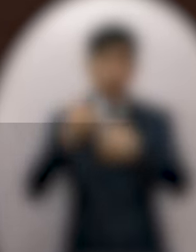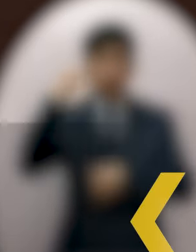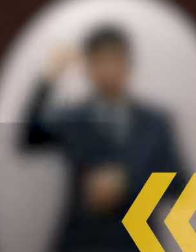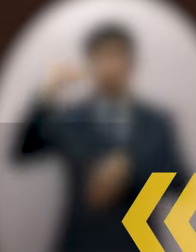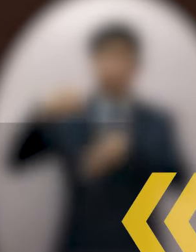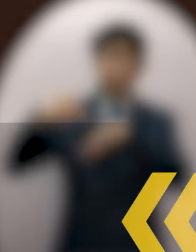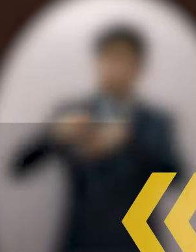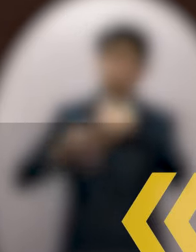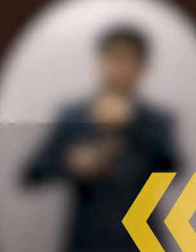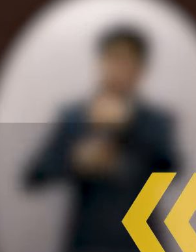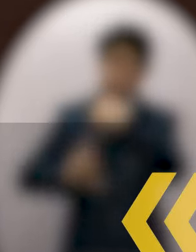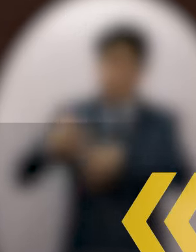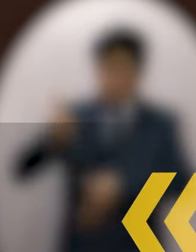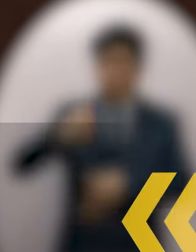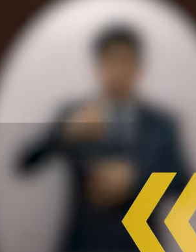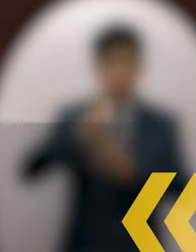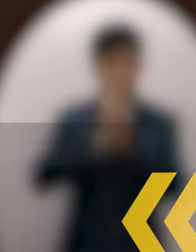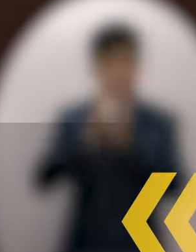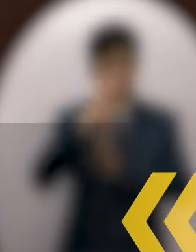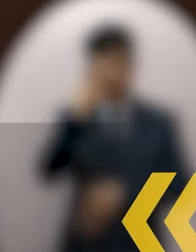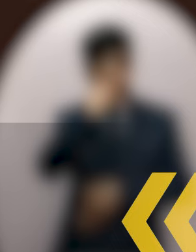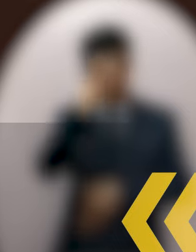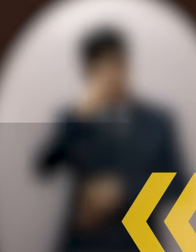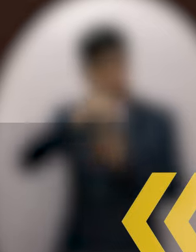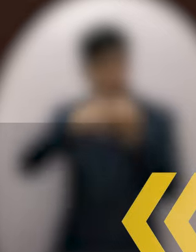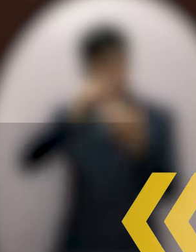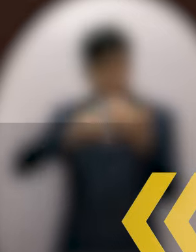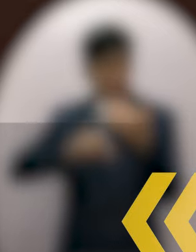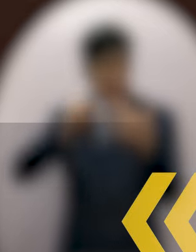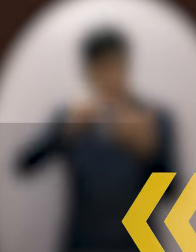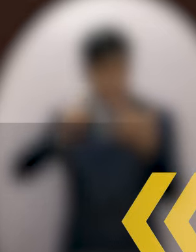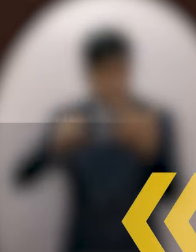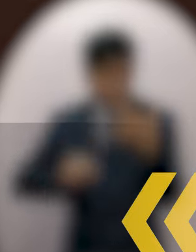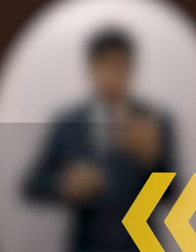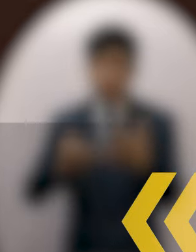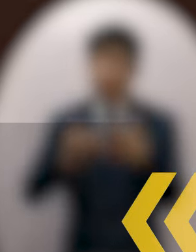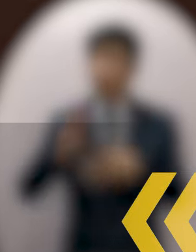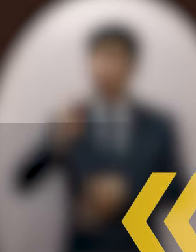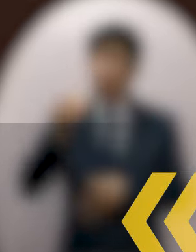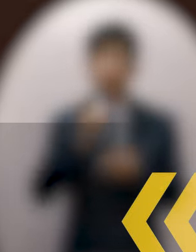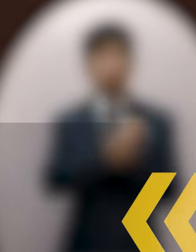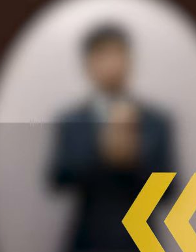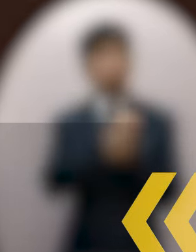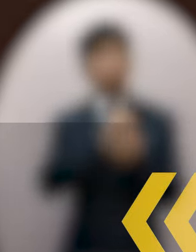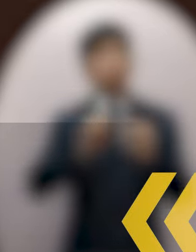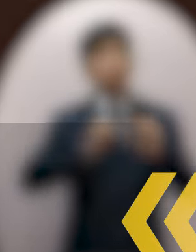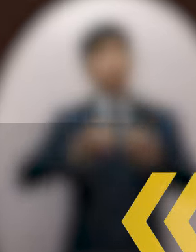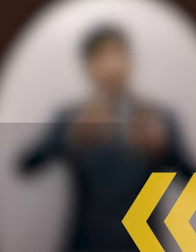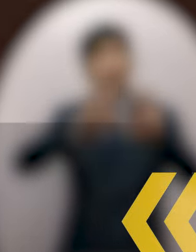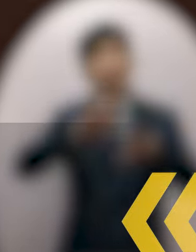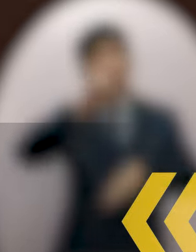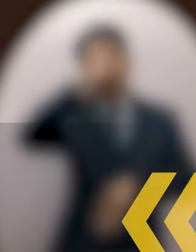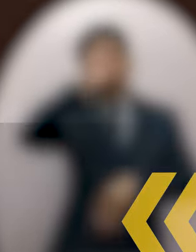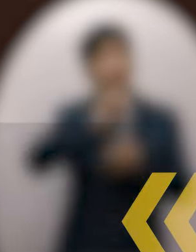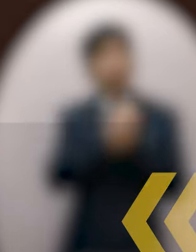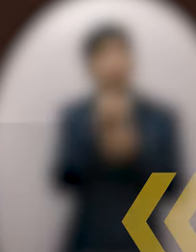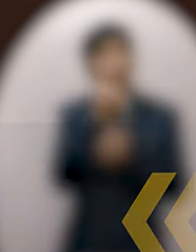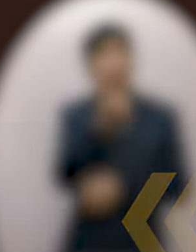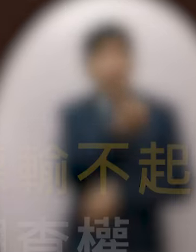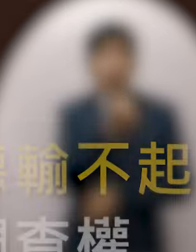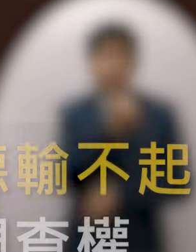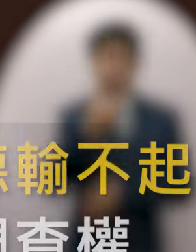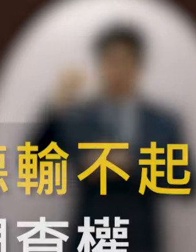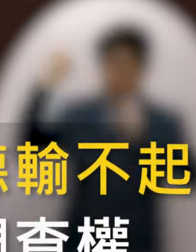定审查选罢法，但民进党团在柯建铭总召的带领下，一早就霸占了内政委员会的会议